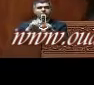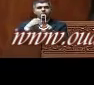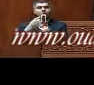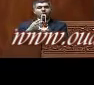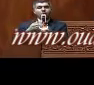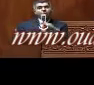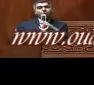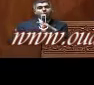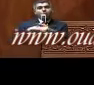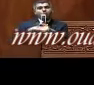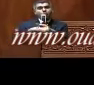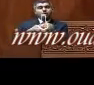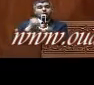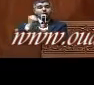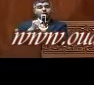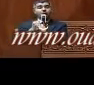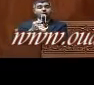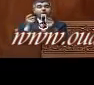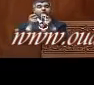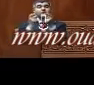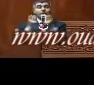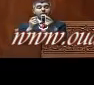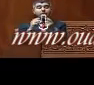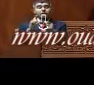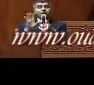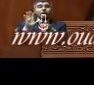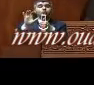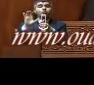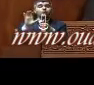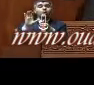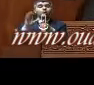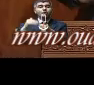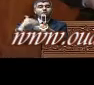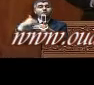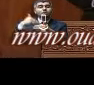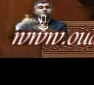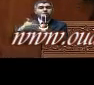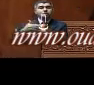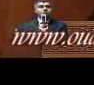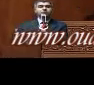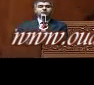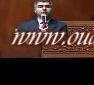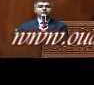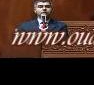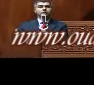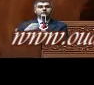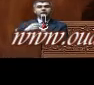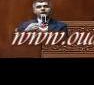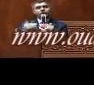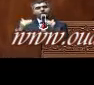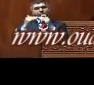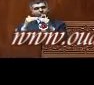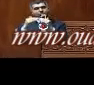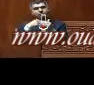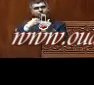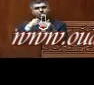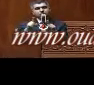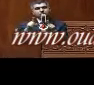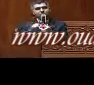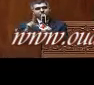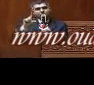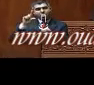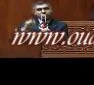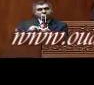ديالو في القطاع الخاص كيبقى يتخلص 6 شهور في الحد ديال السبيك على الاقل. طبعا انا متفق معكم هذا الشيء ما كافيش